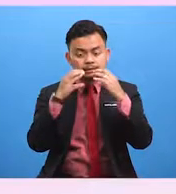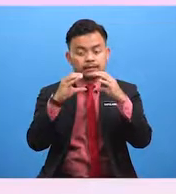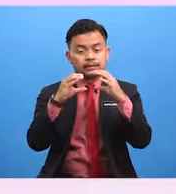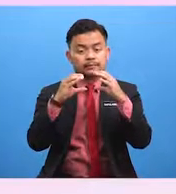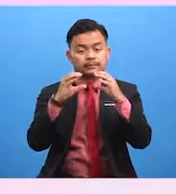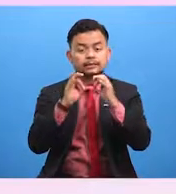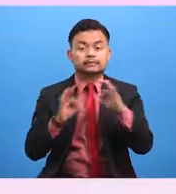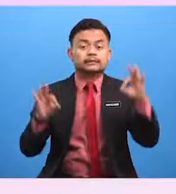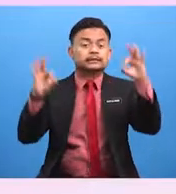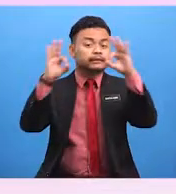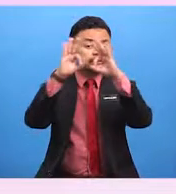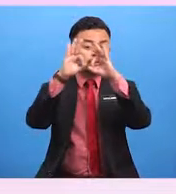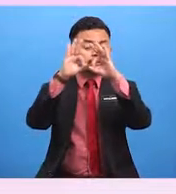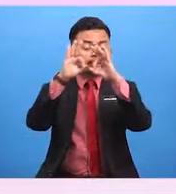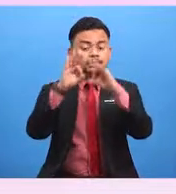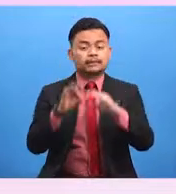bentuk bongkah.